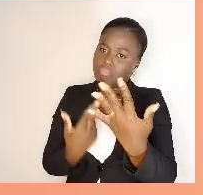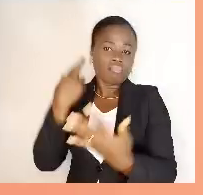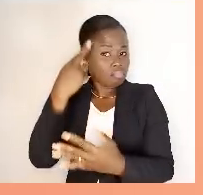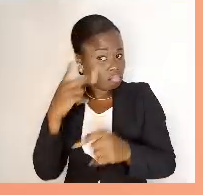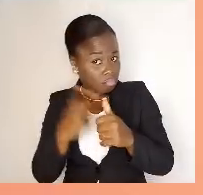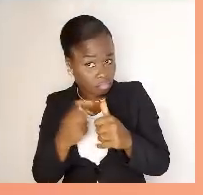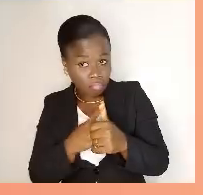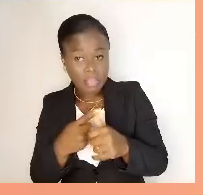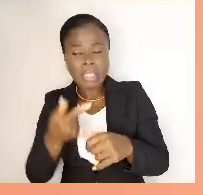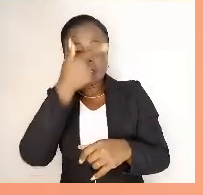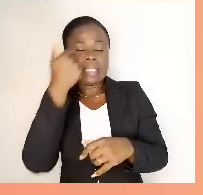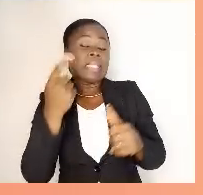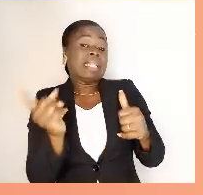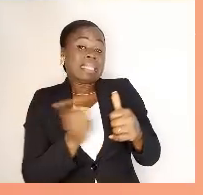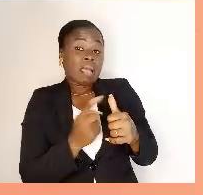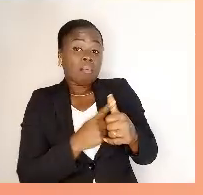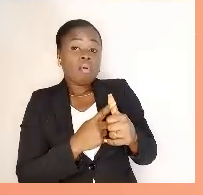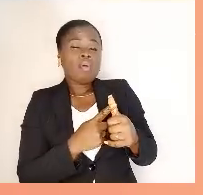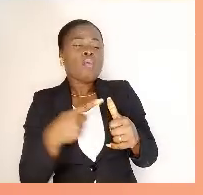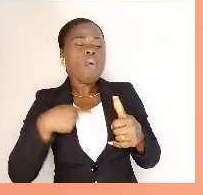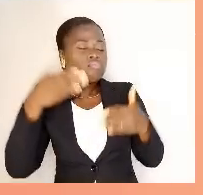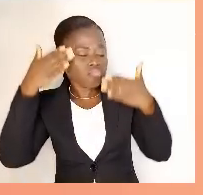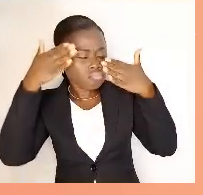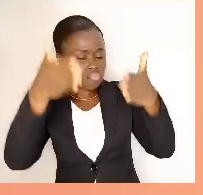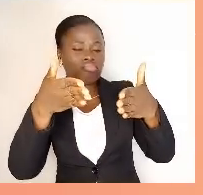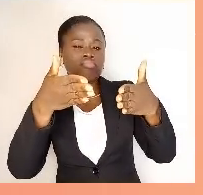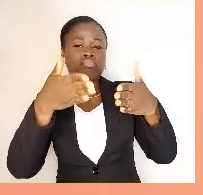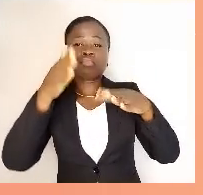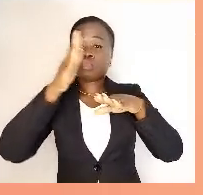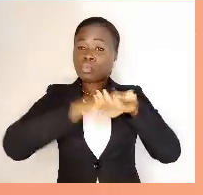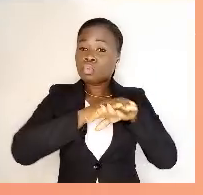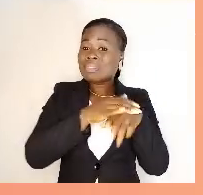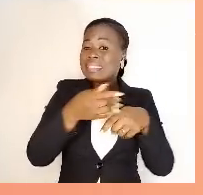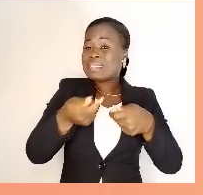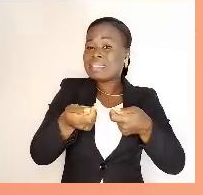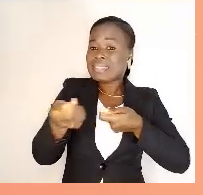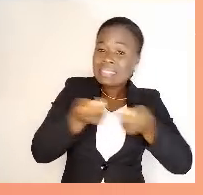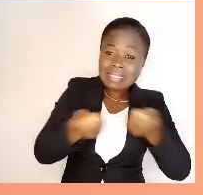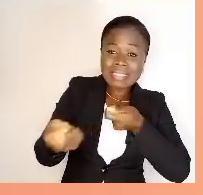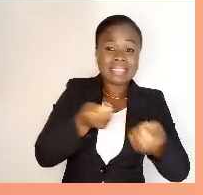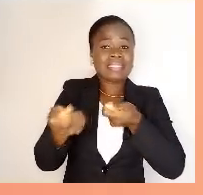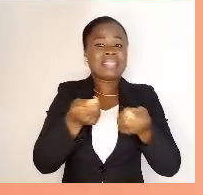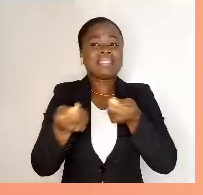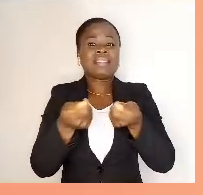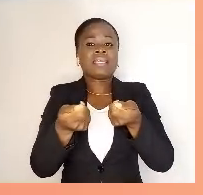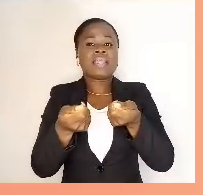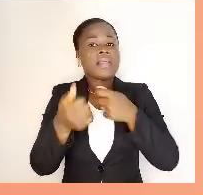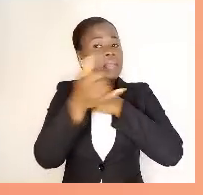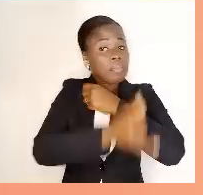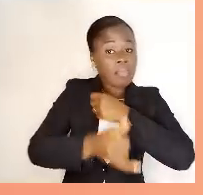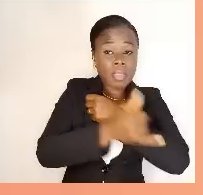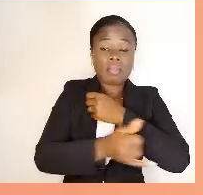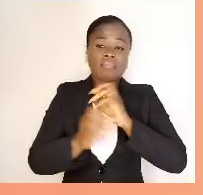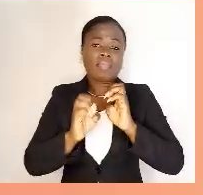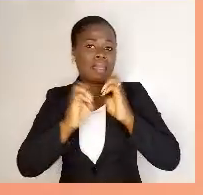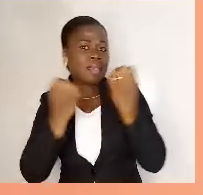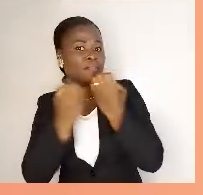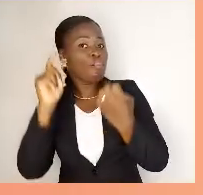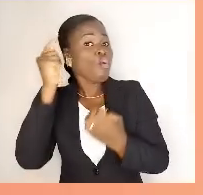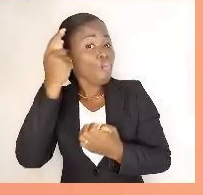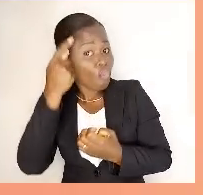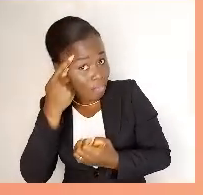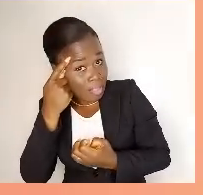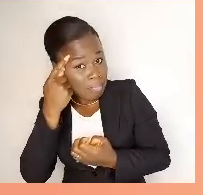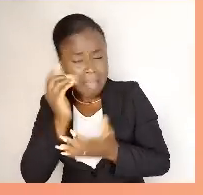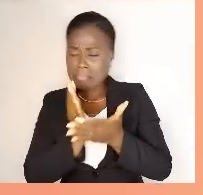l'heure, car mes priorités portaient surtout sur la gestion d'un pays,